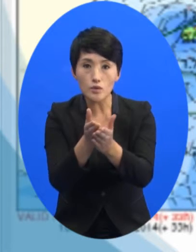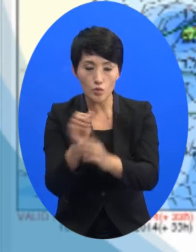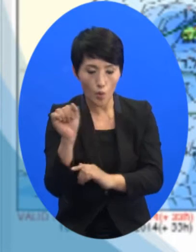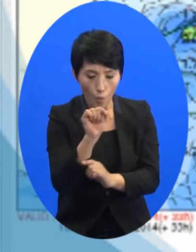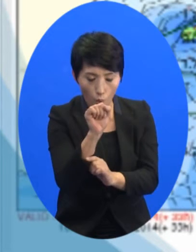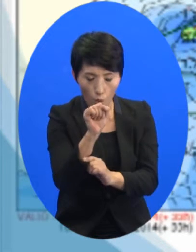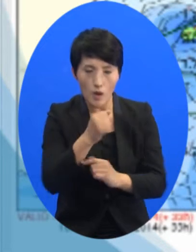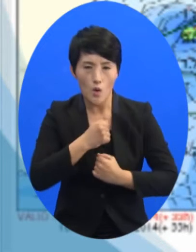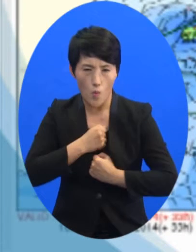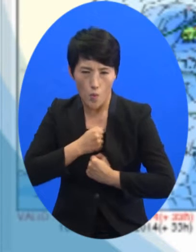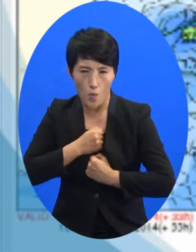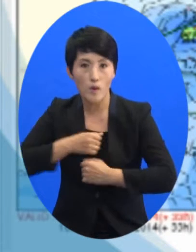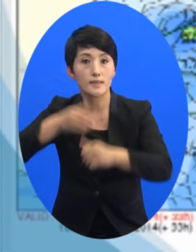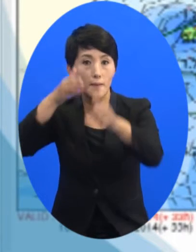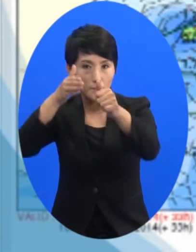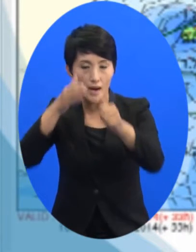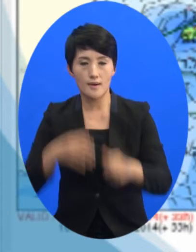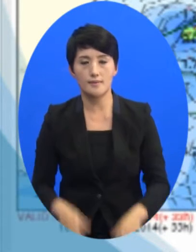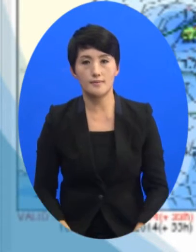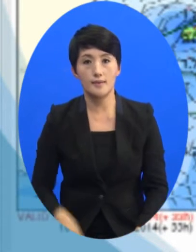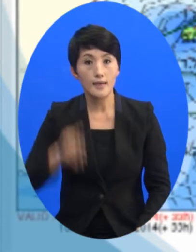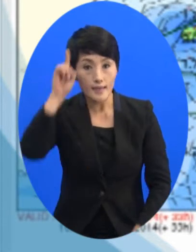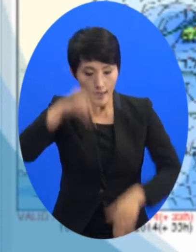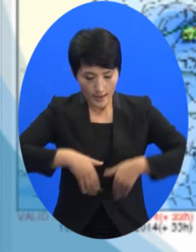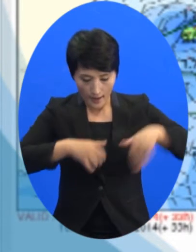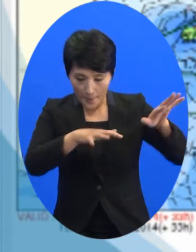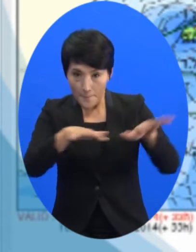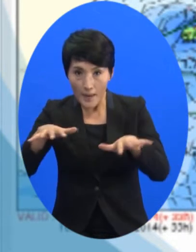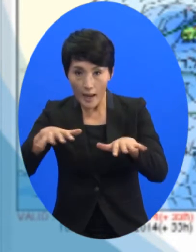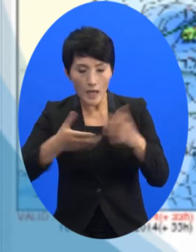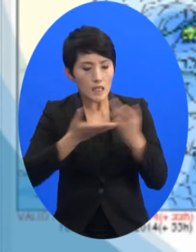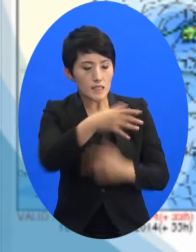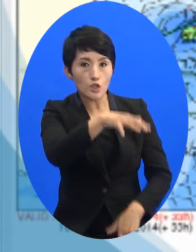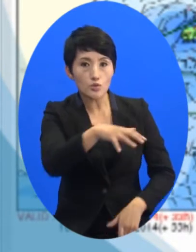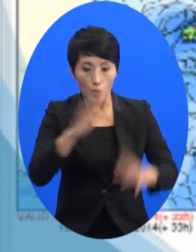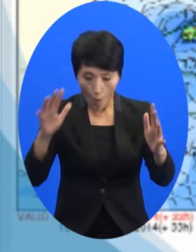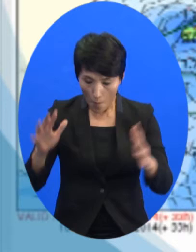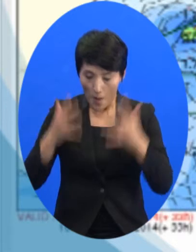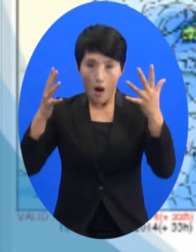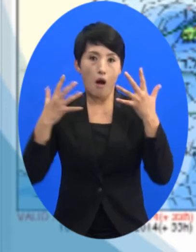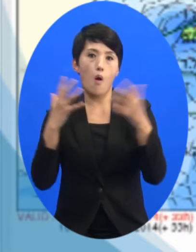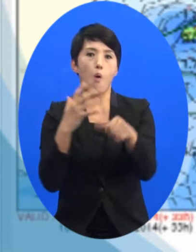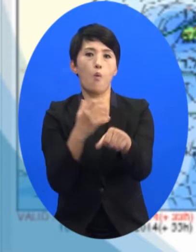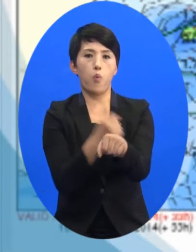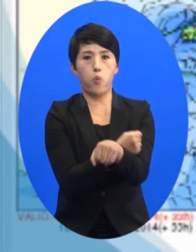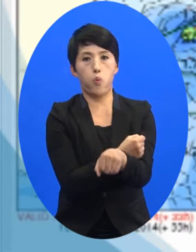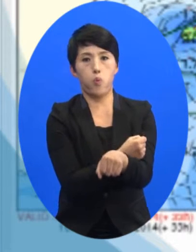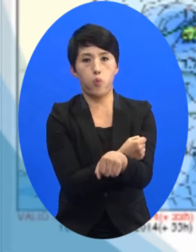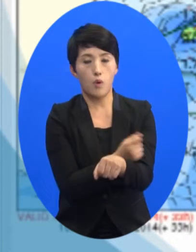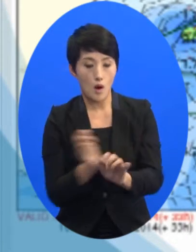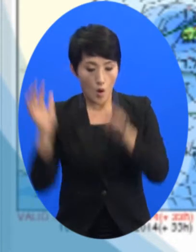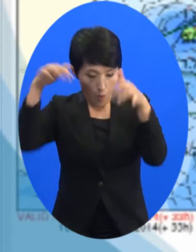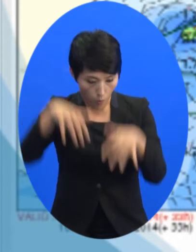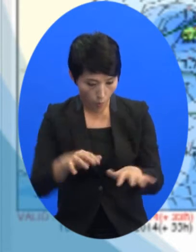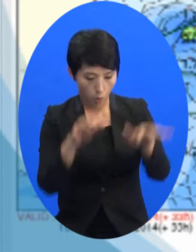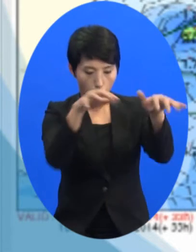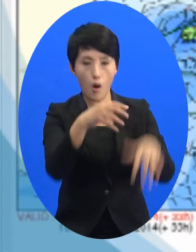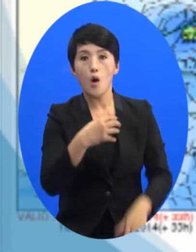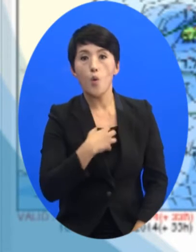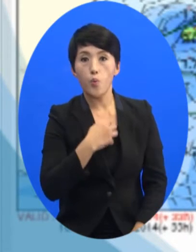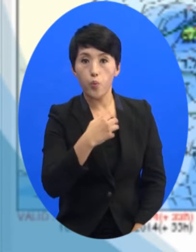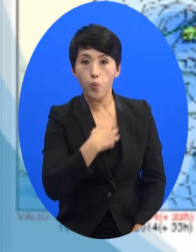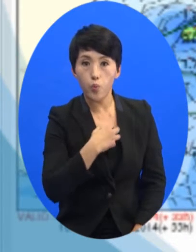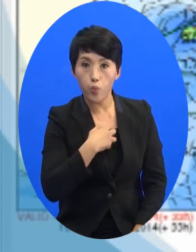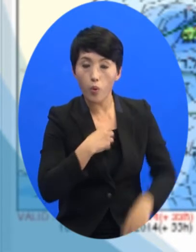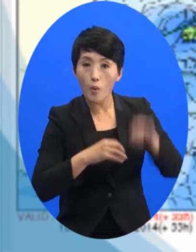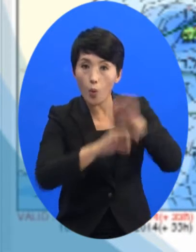선박은 유의하시기 바랍니다. 내일 남해상과 제주도 전해상에는 바람이 점차 강하게 불면서 물결이 매우 높게 일어